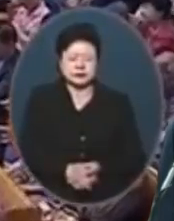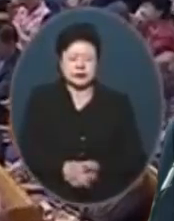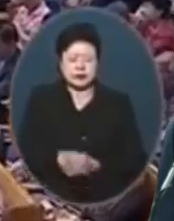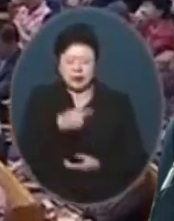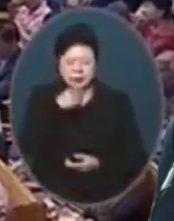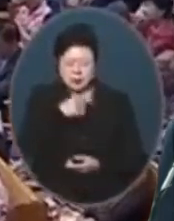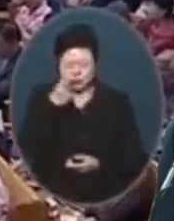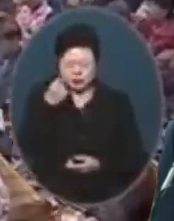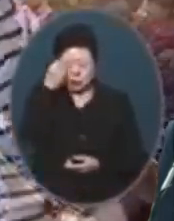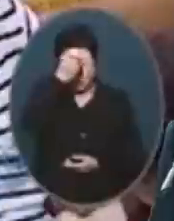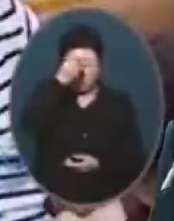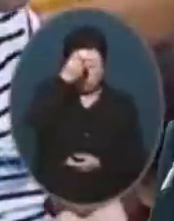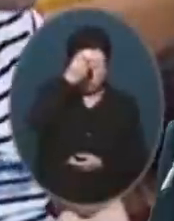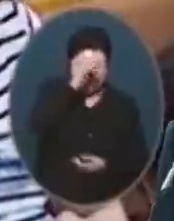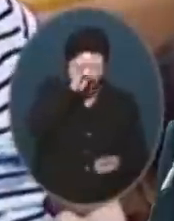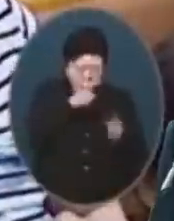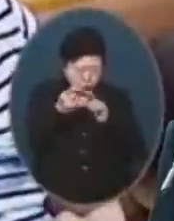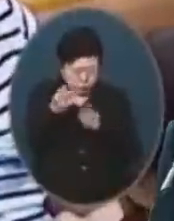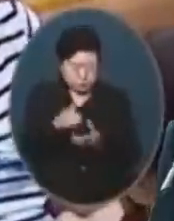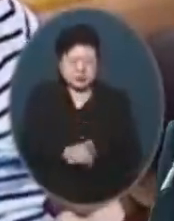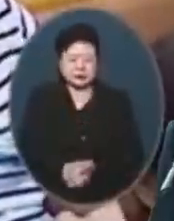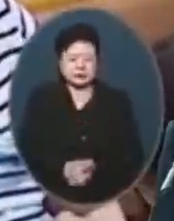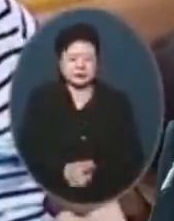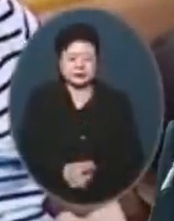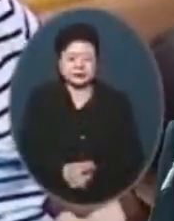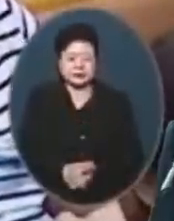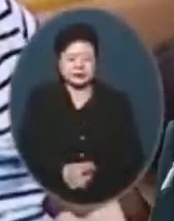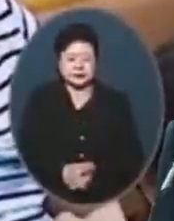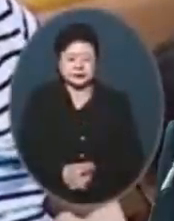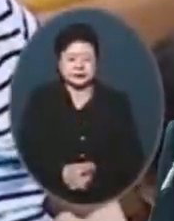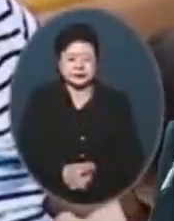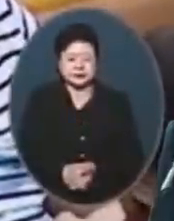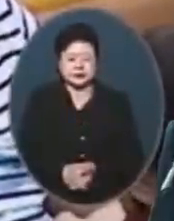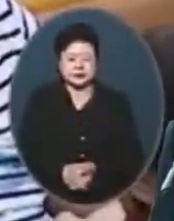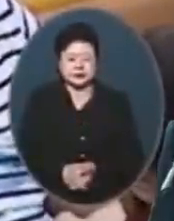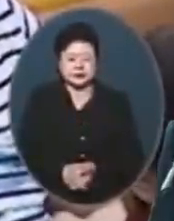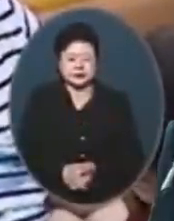빈혈증으로 고생하는 사람을 주님께서 낫게 해주십니다.